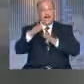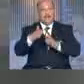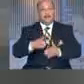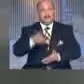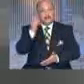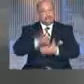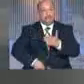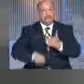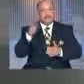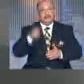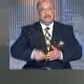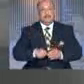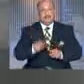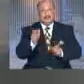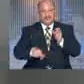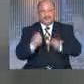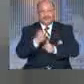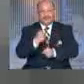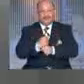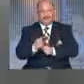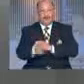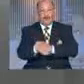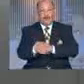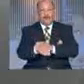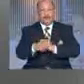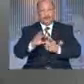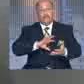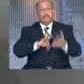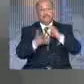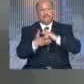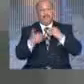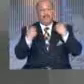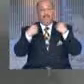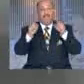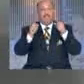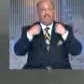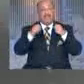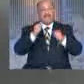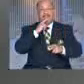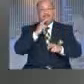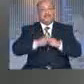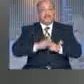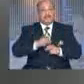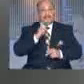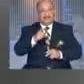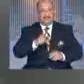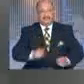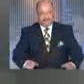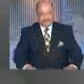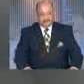الصيد البحري بصفاقس، إجراء دفع الاتحاد الوطني للصيد البحري للإضراب.